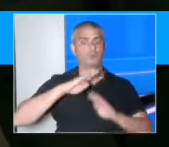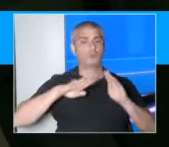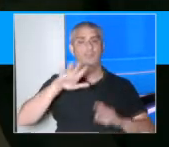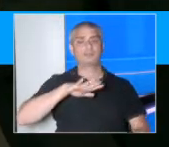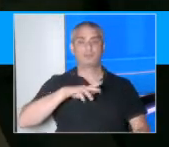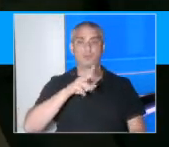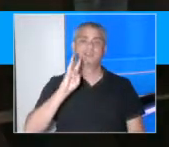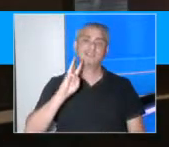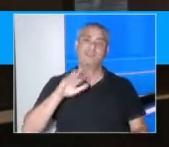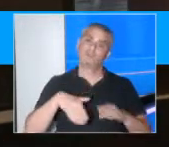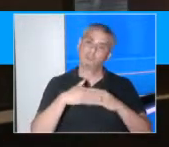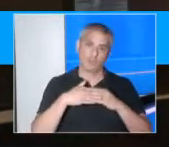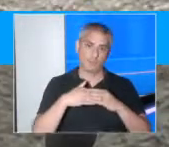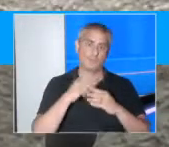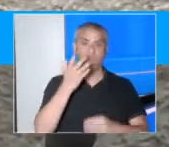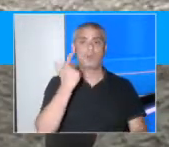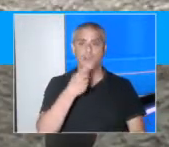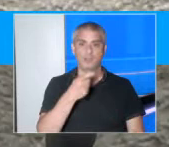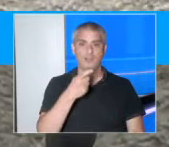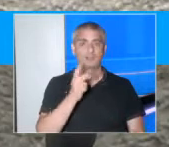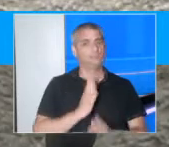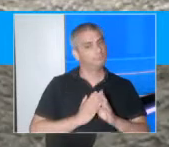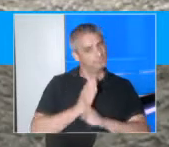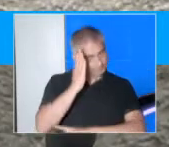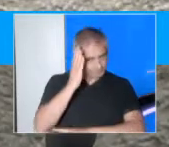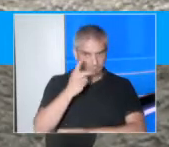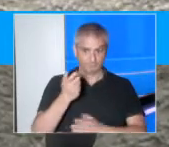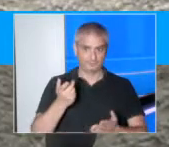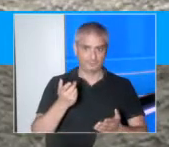המקומית בשגב שלום, והיה עלייה מטורת